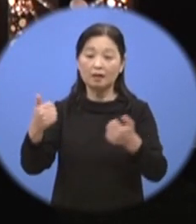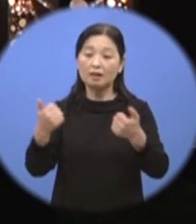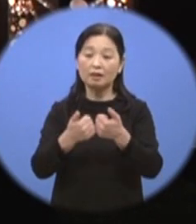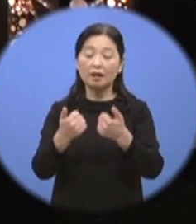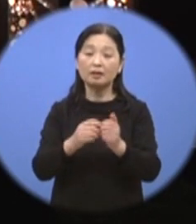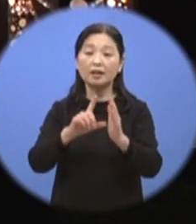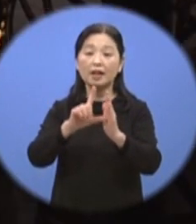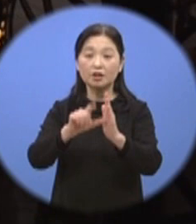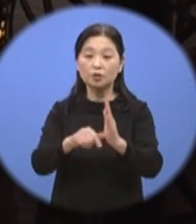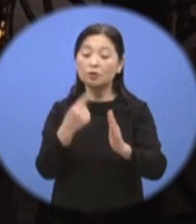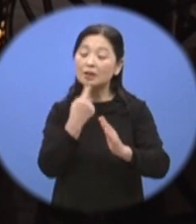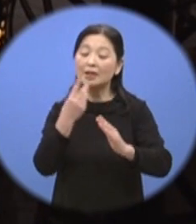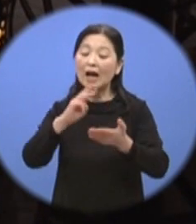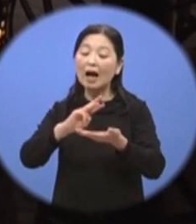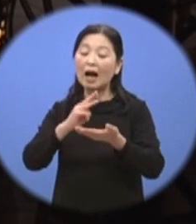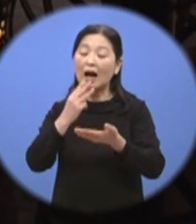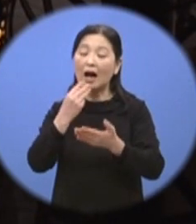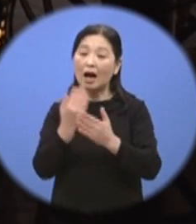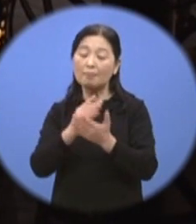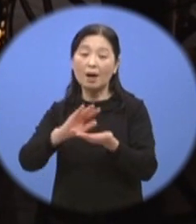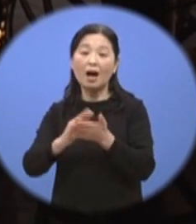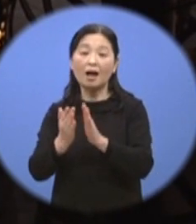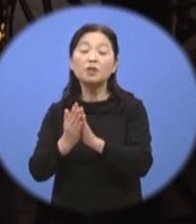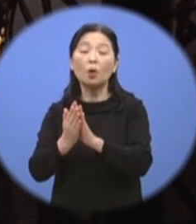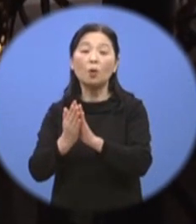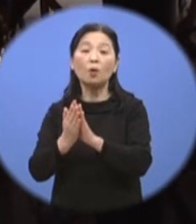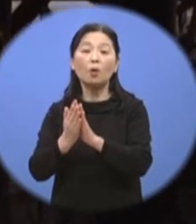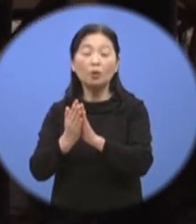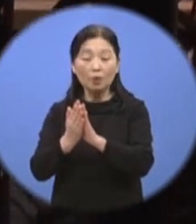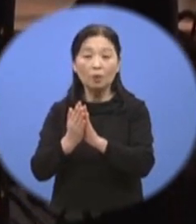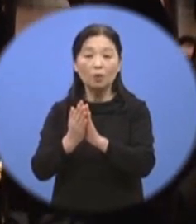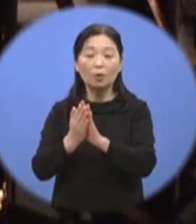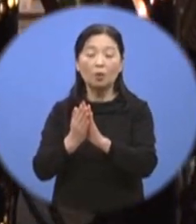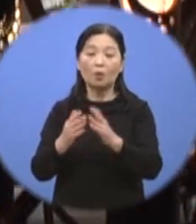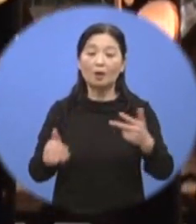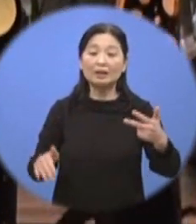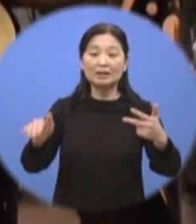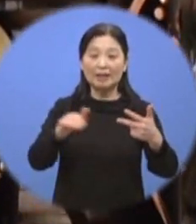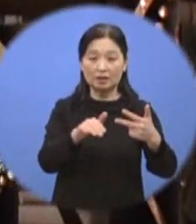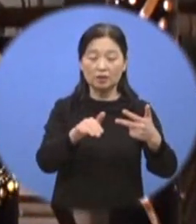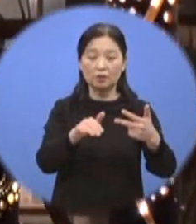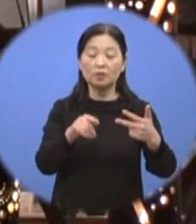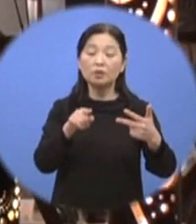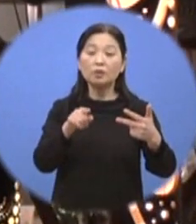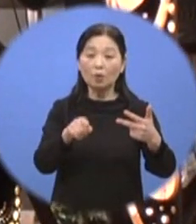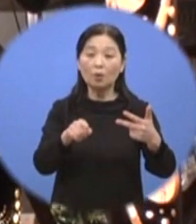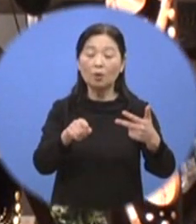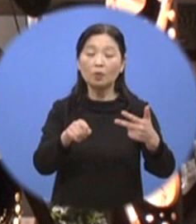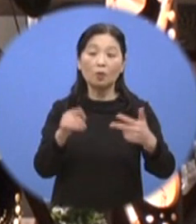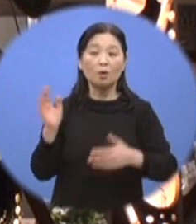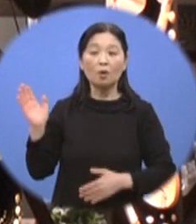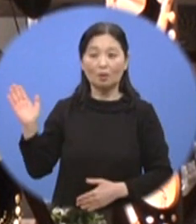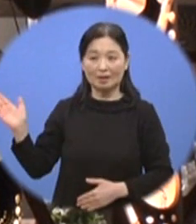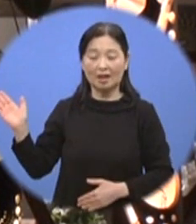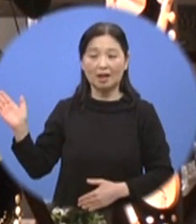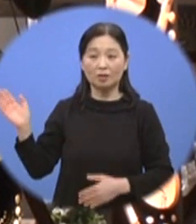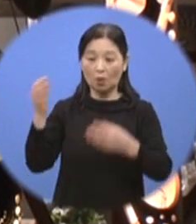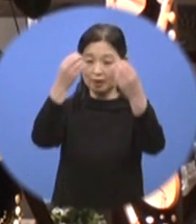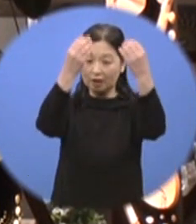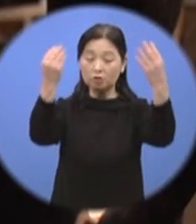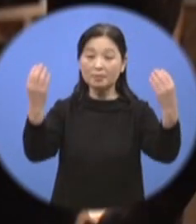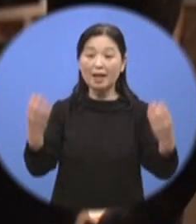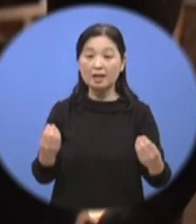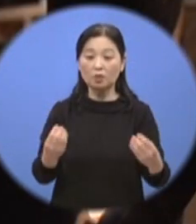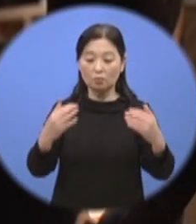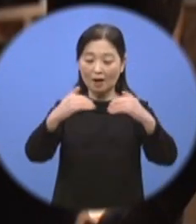の宿泊施設ゲストリビングムーの玄関を飾っていた竹を使ったイルミネーションは谷さんの会社が手掛